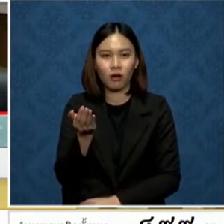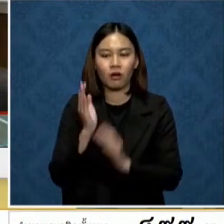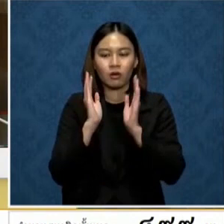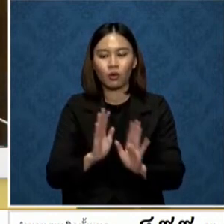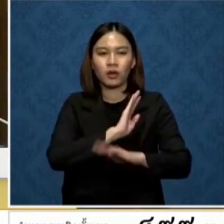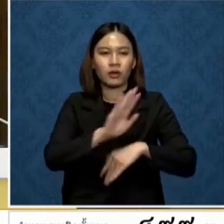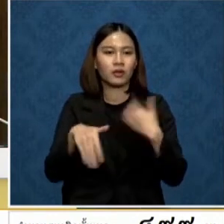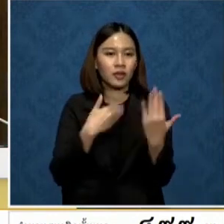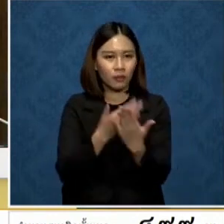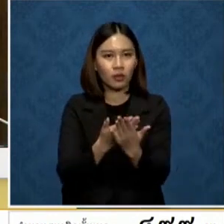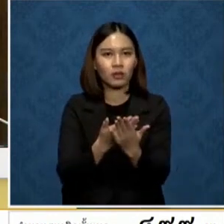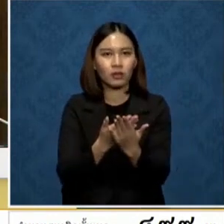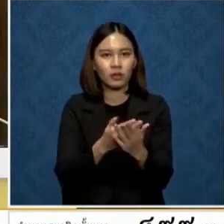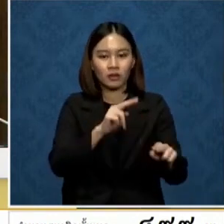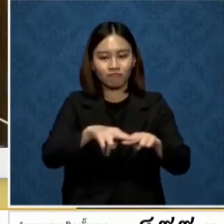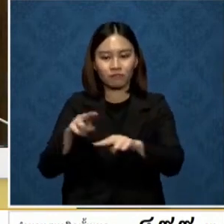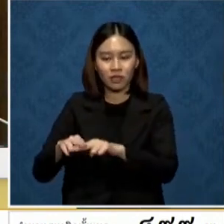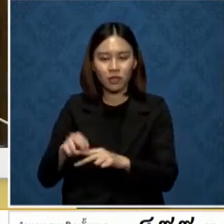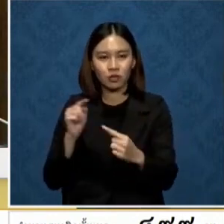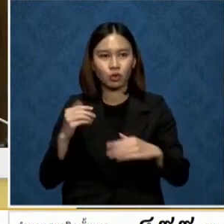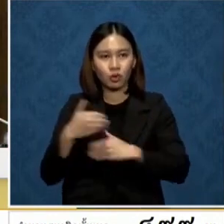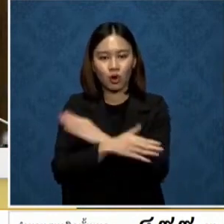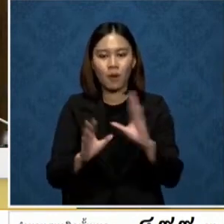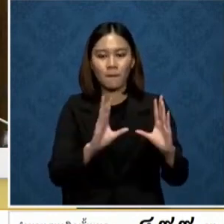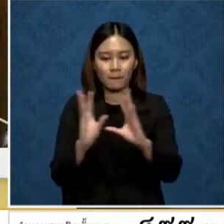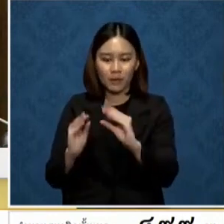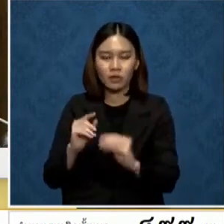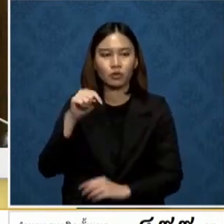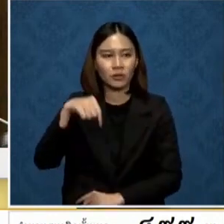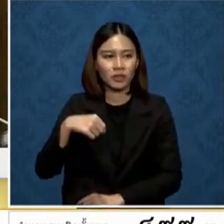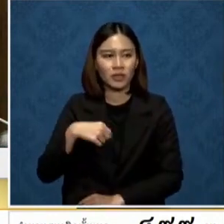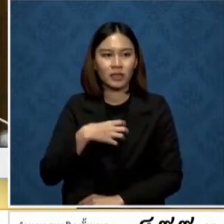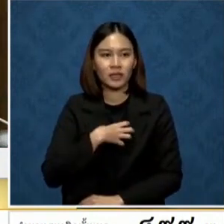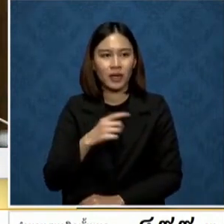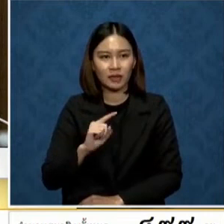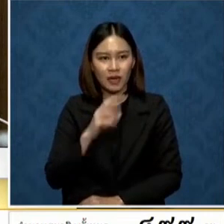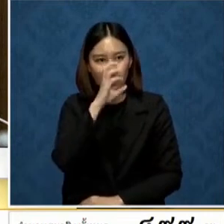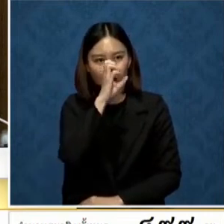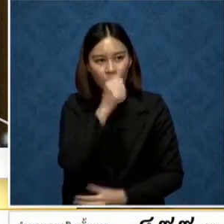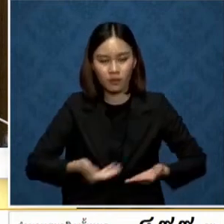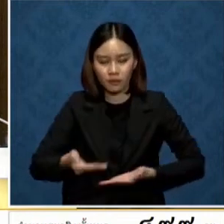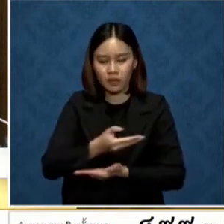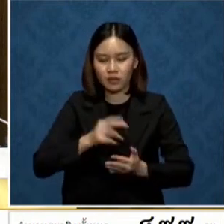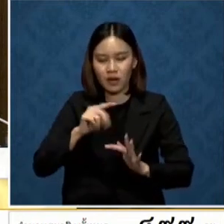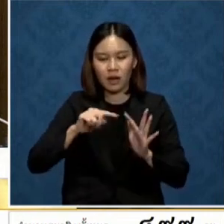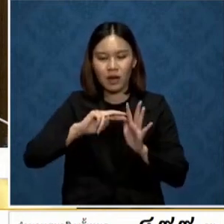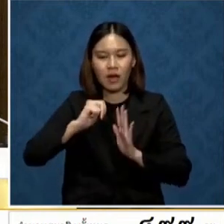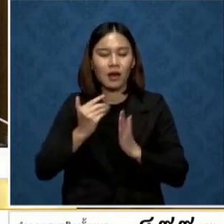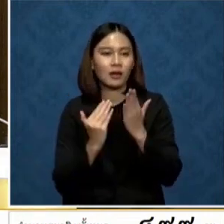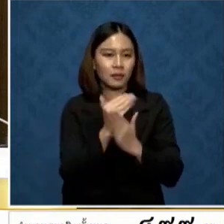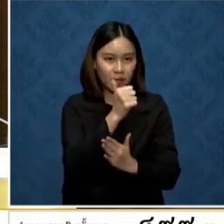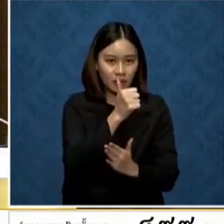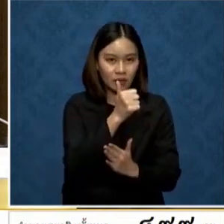ทุกคนนะคะที่นั่งอยู่ในสังคมห้องสุริยันนะคะว่าอยากที่จะให้ลองพิจารณาร่างนี้นะคะให้ผ่านดู